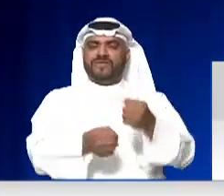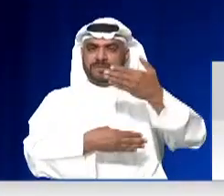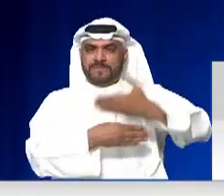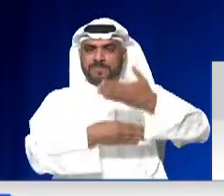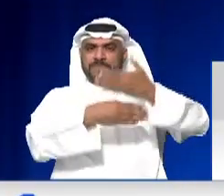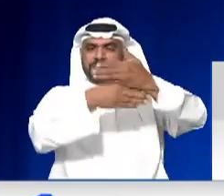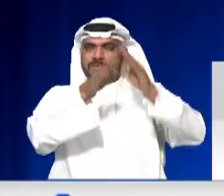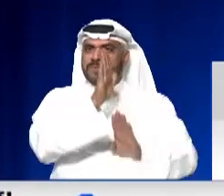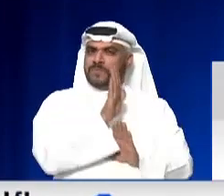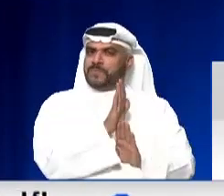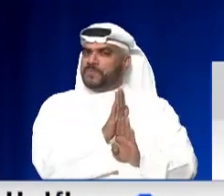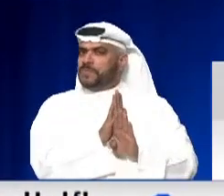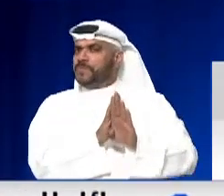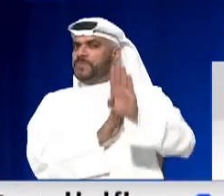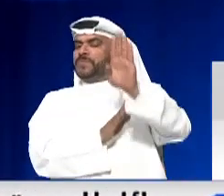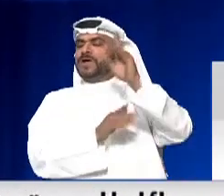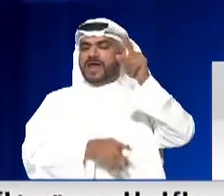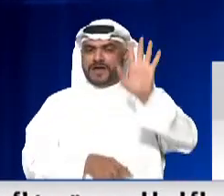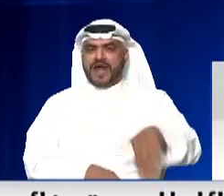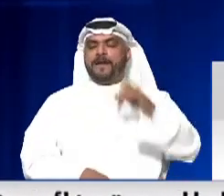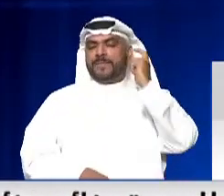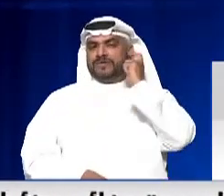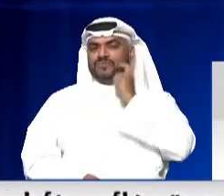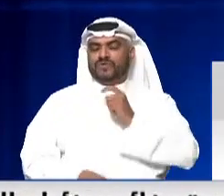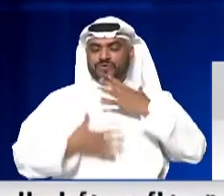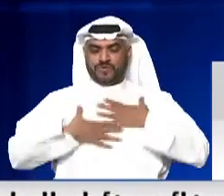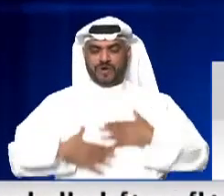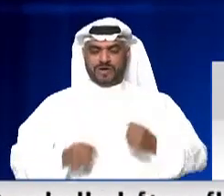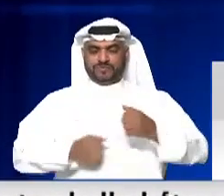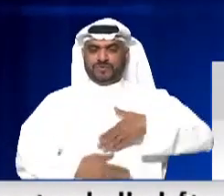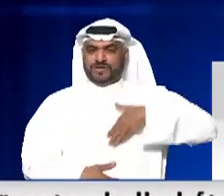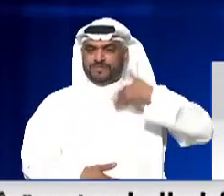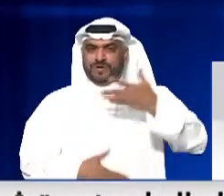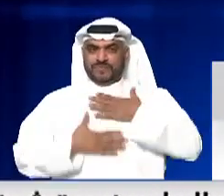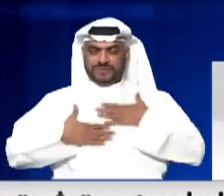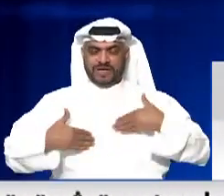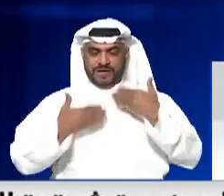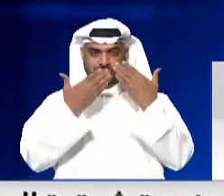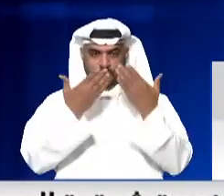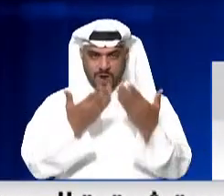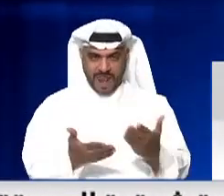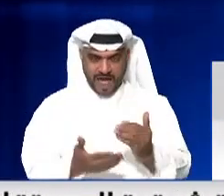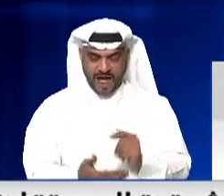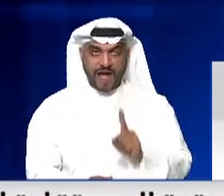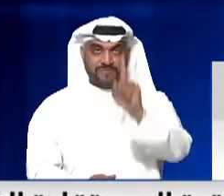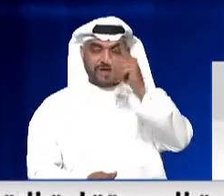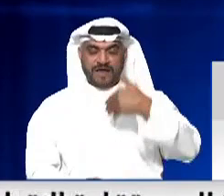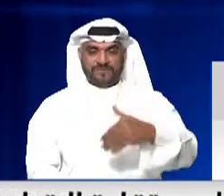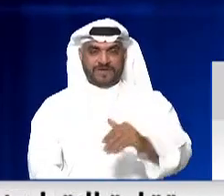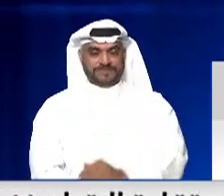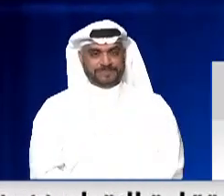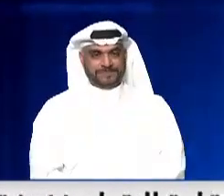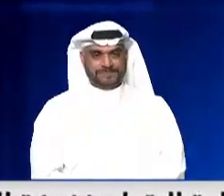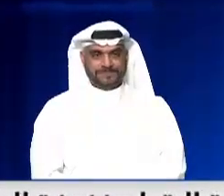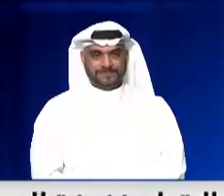دولة الإمارات العربية المتحدة الشقيقة، وراجيا لسموه وافر الصحة وتمام العافية.